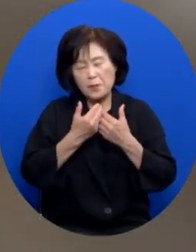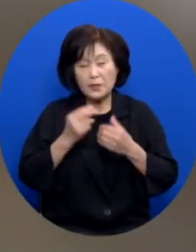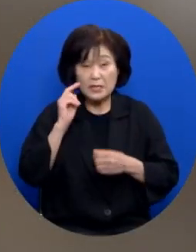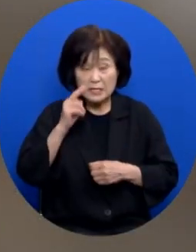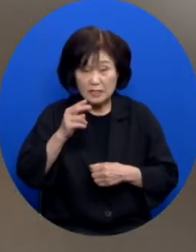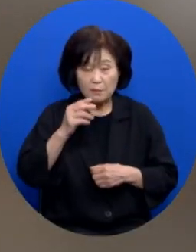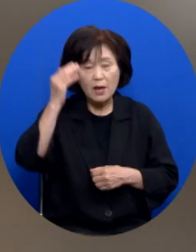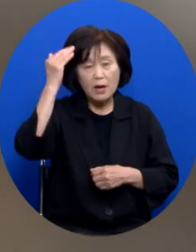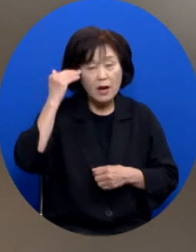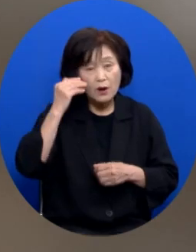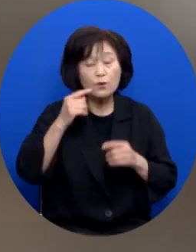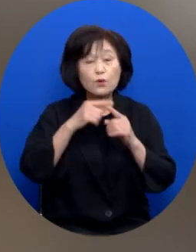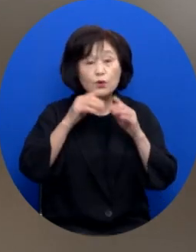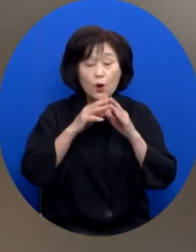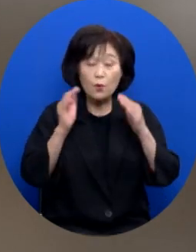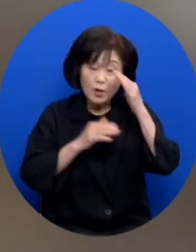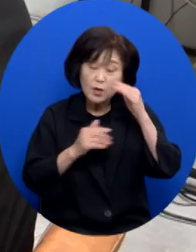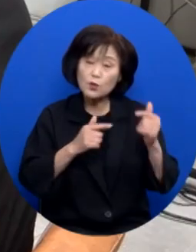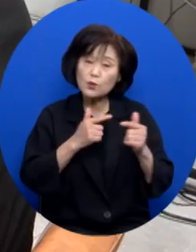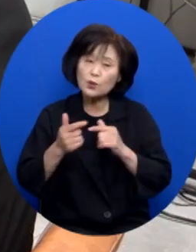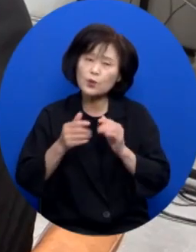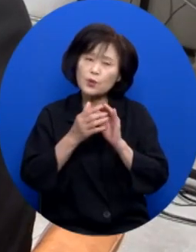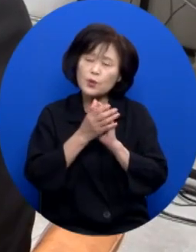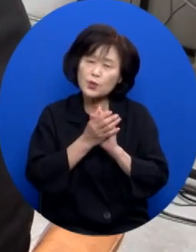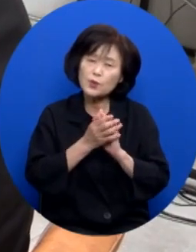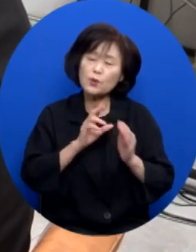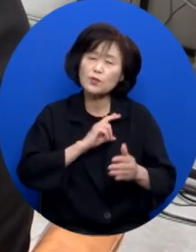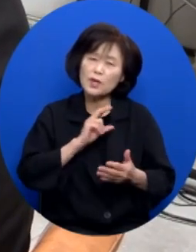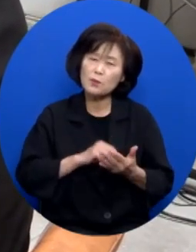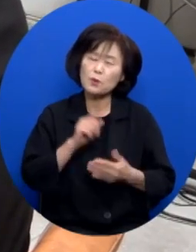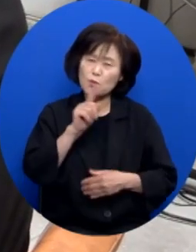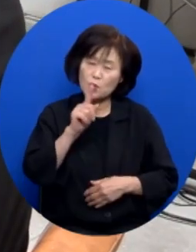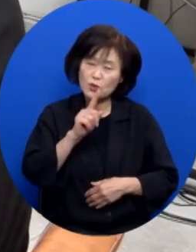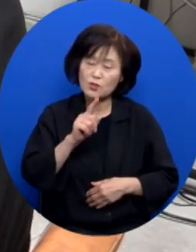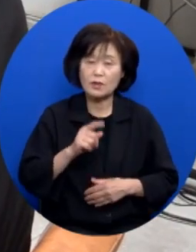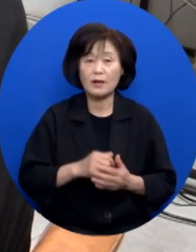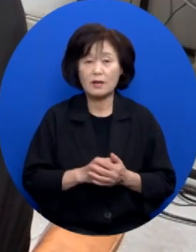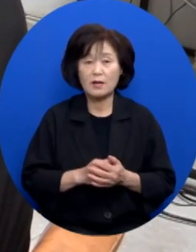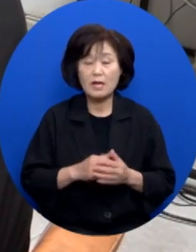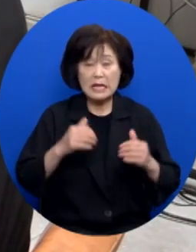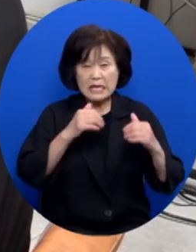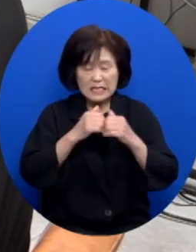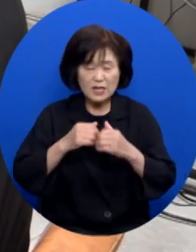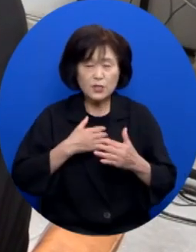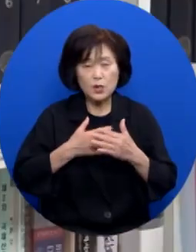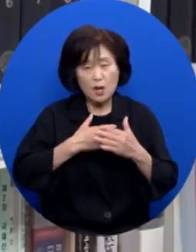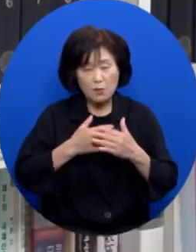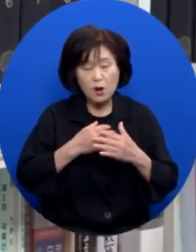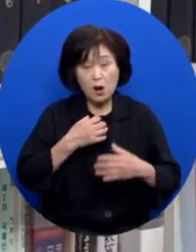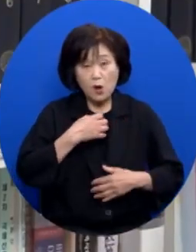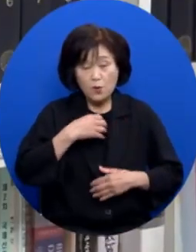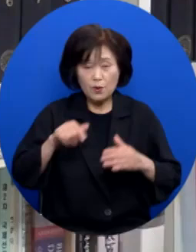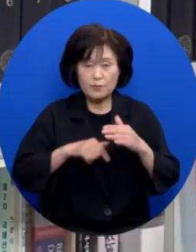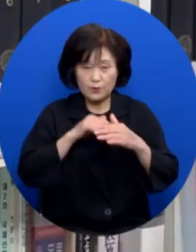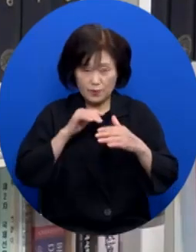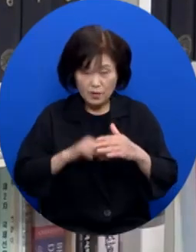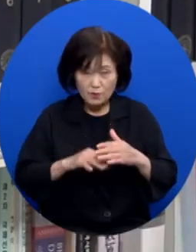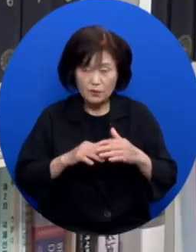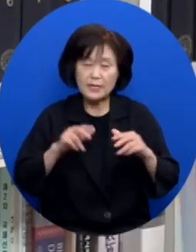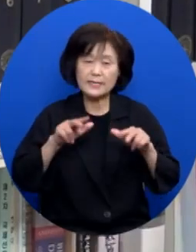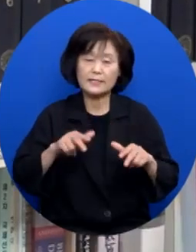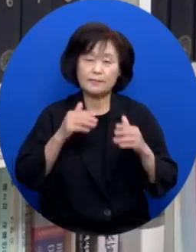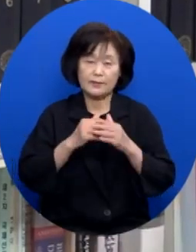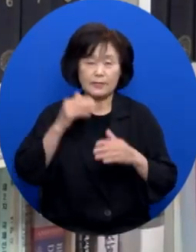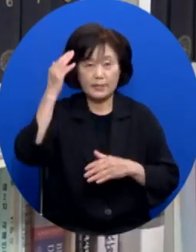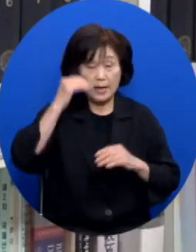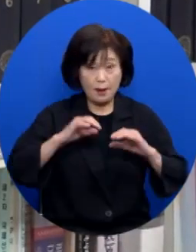교은 을 져야할 기독교 역사학자들은 전쟁의 불안과 위협 속에서도 지금까지